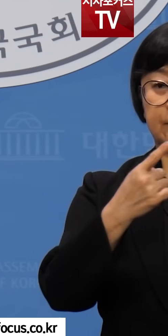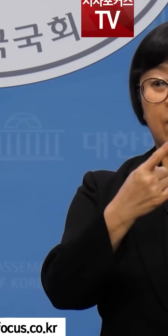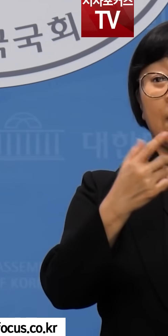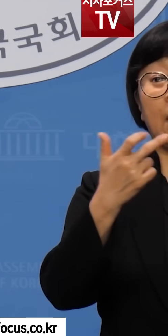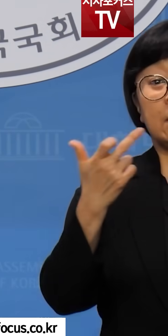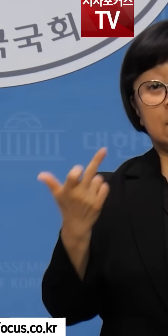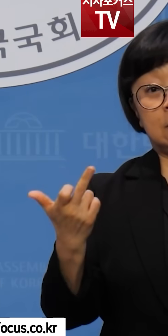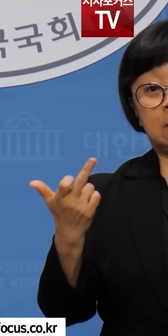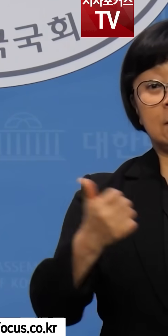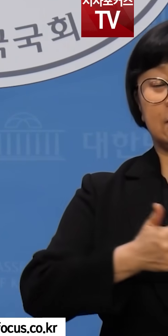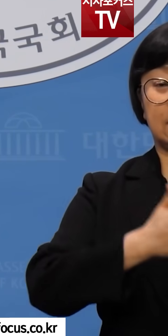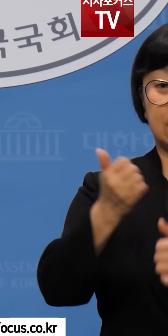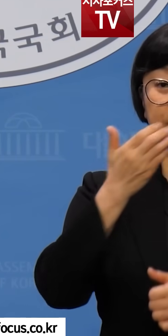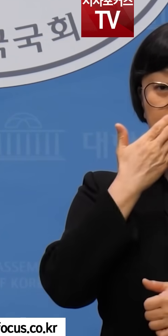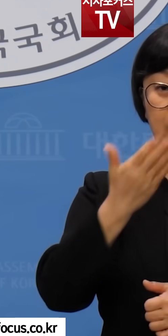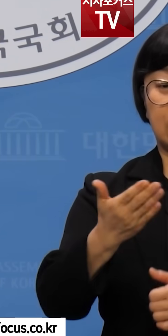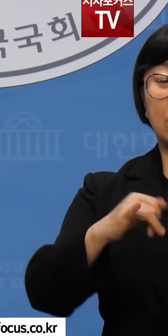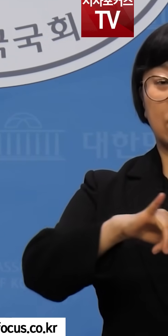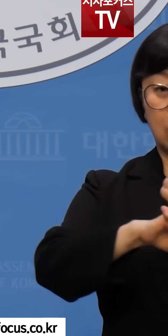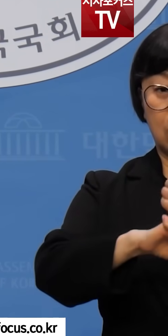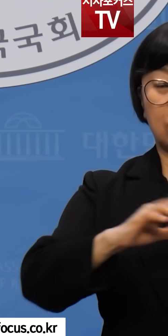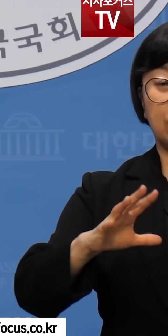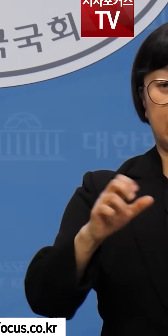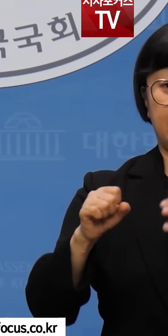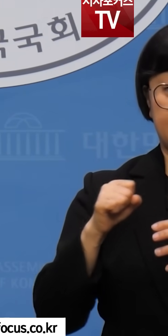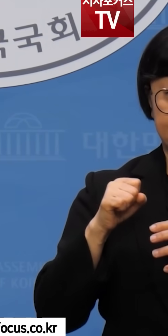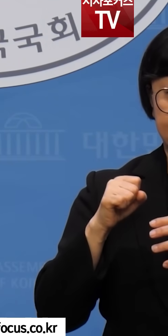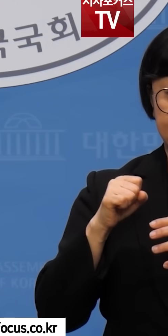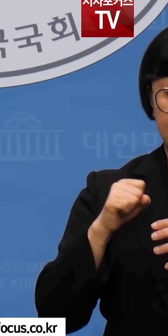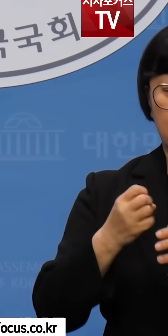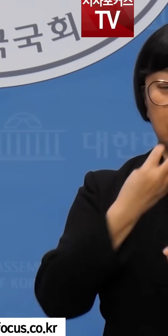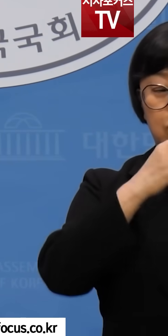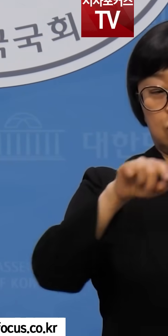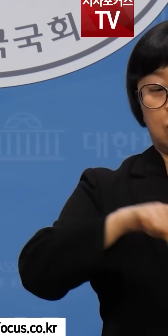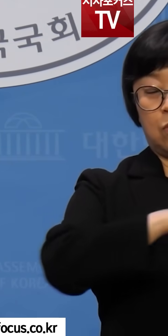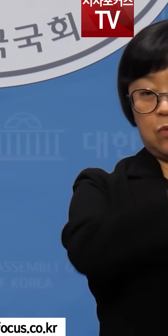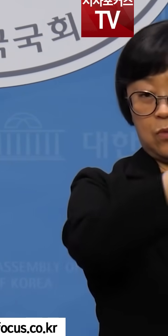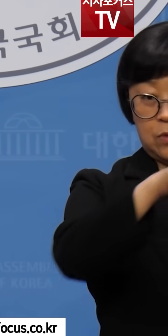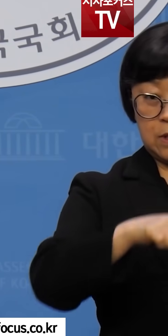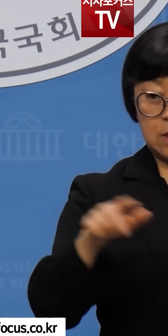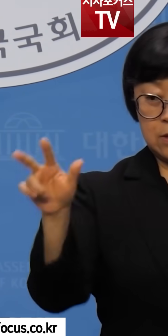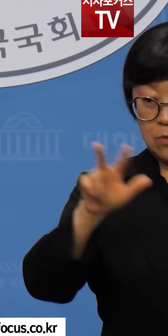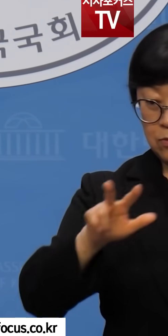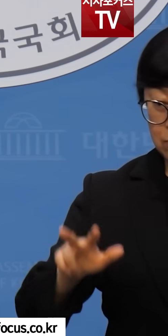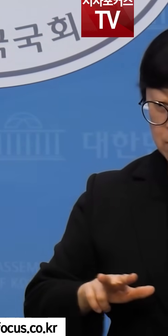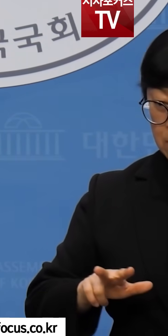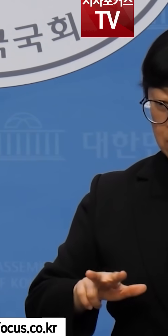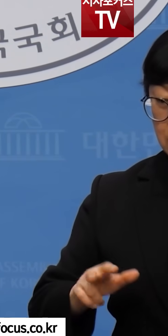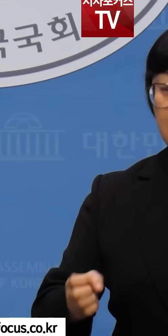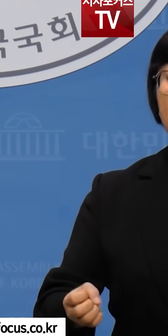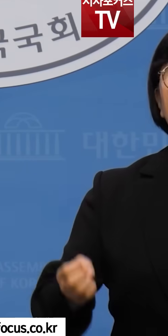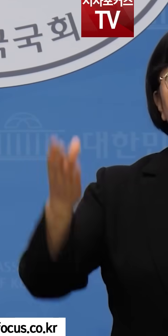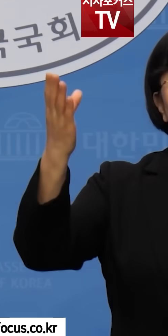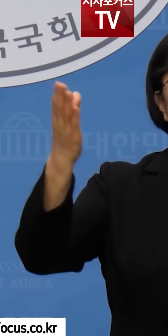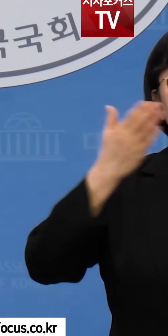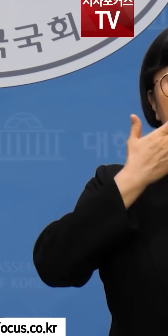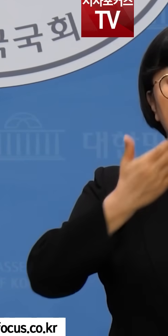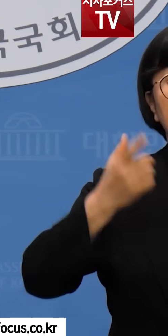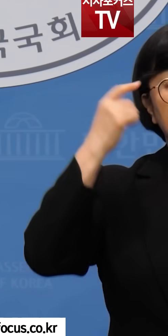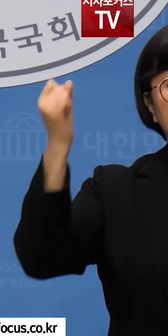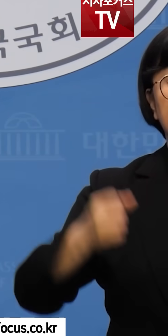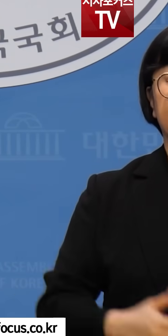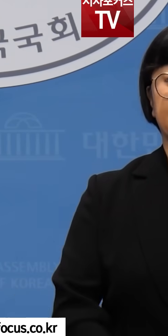일산이 승리하면 반드시 국민의힘이 수도권에서 전국에서 압승할 것이라고